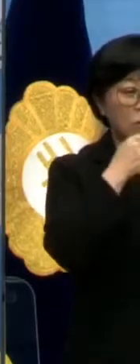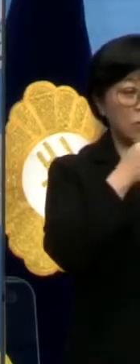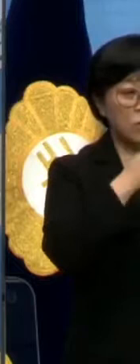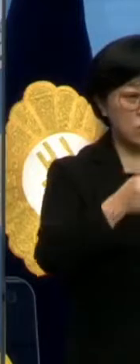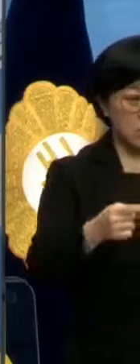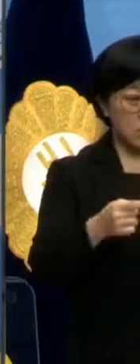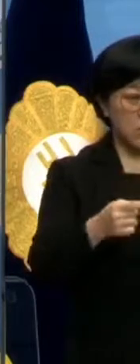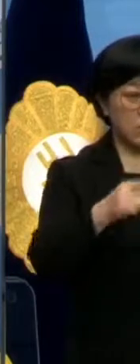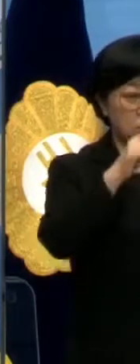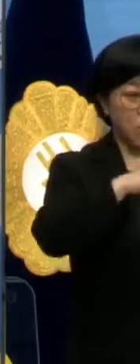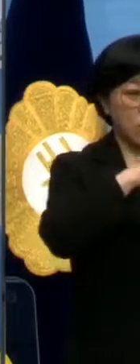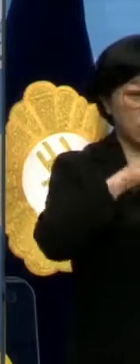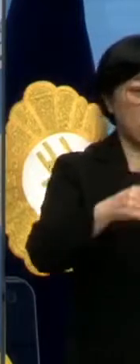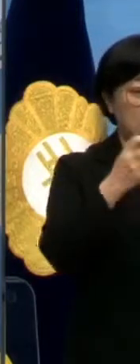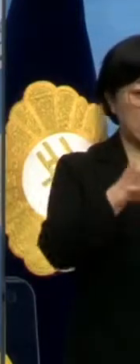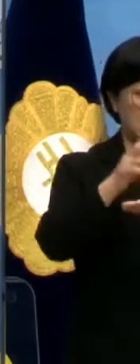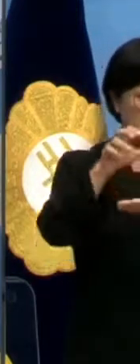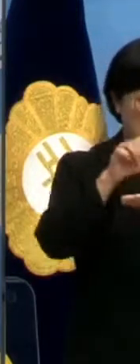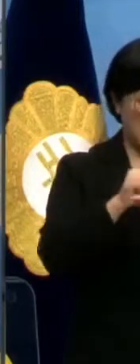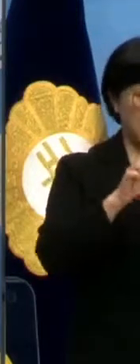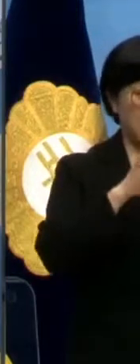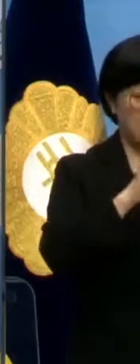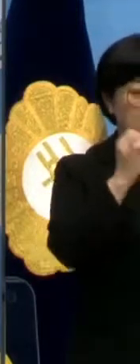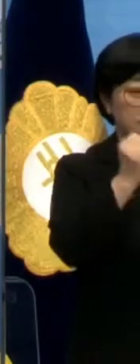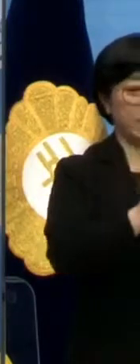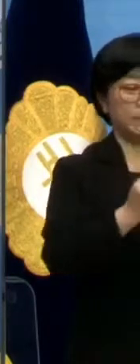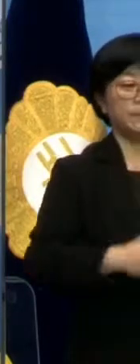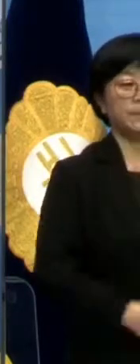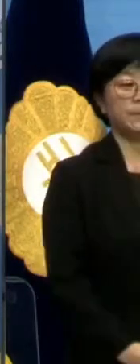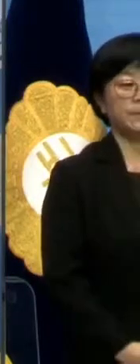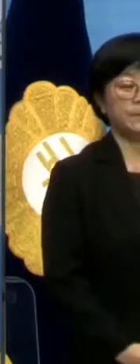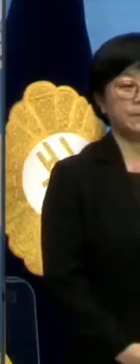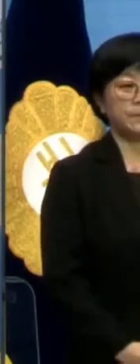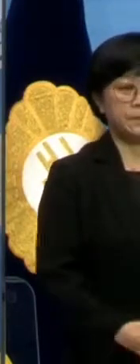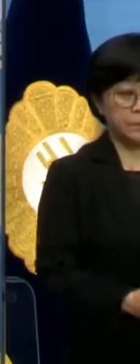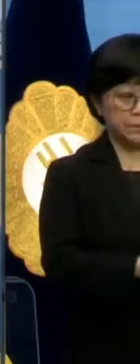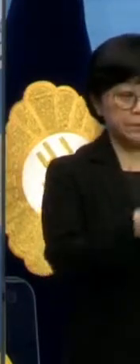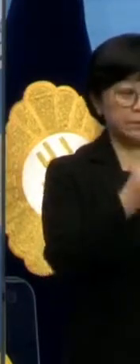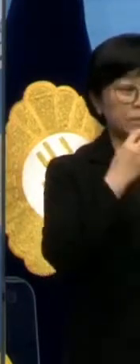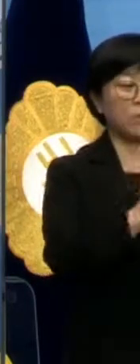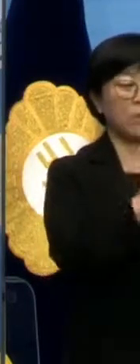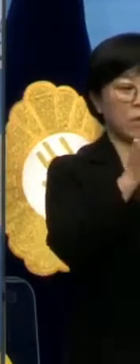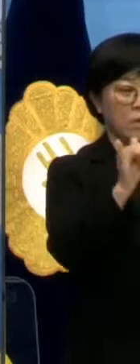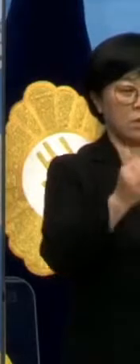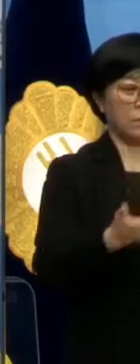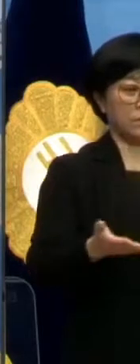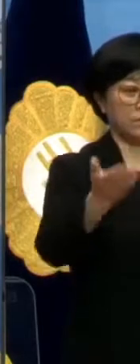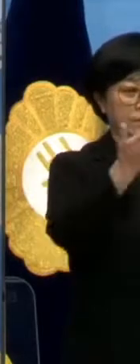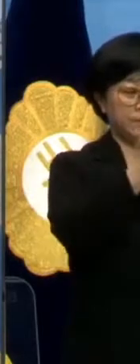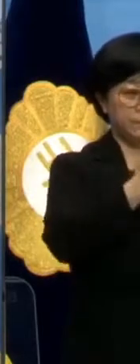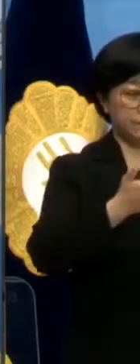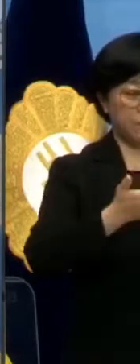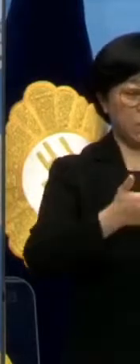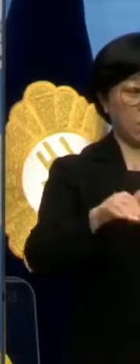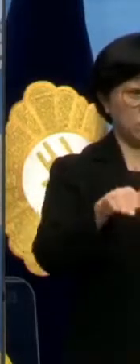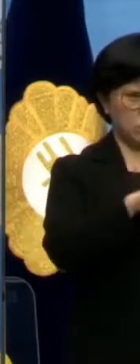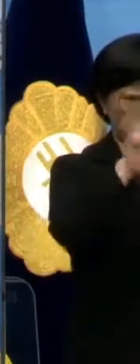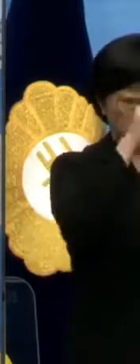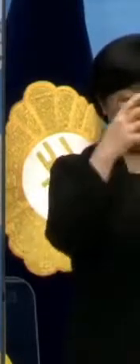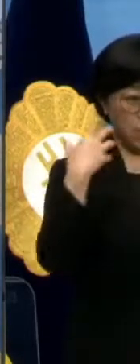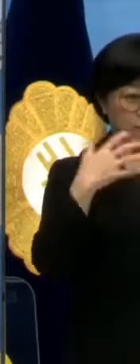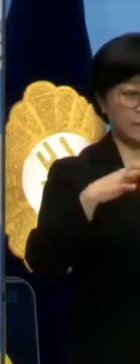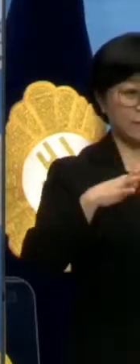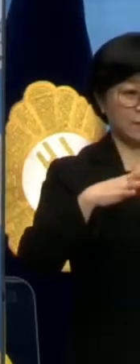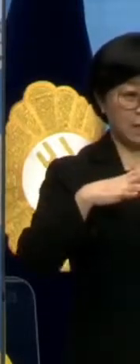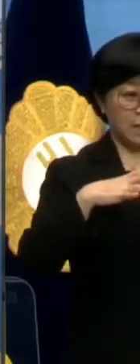영업손실보상제도 도입과 관련해서 말씀드리도록 하겠습니다. 존경하는 서울 시민 여러분, 문재인 정부가